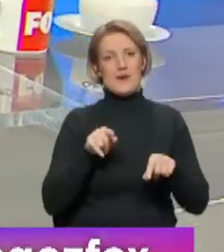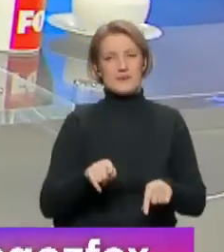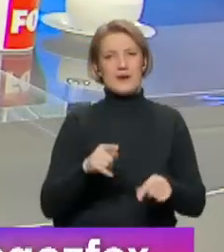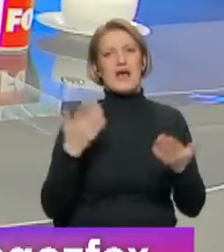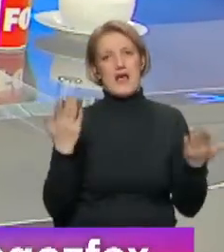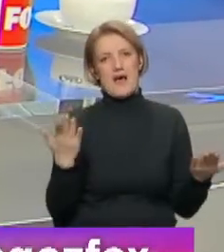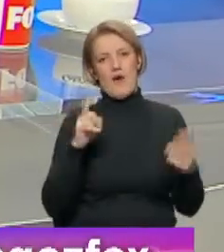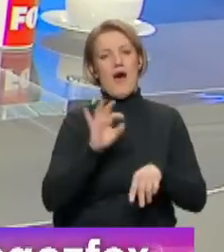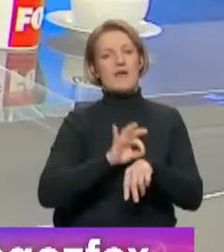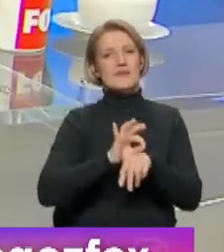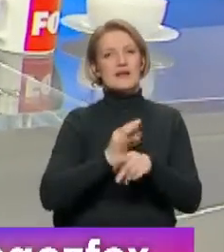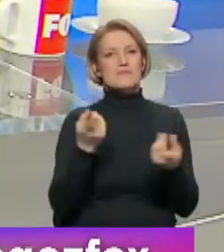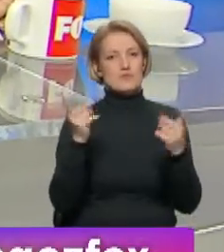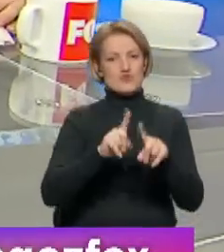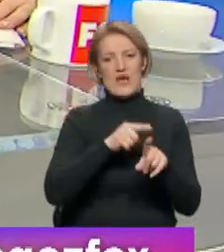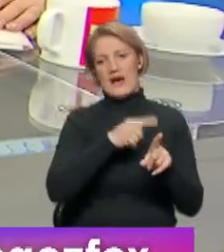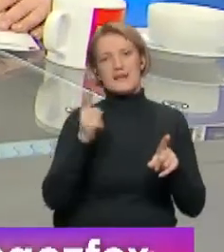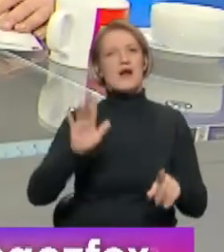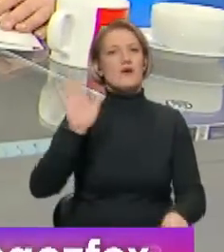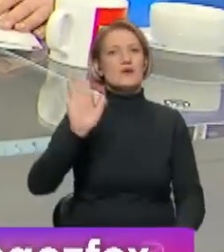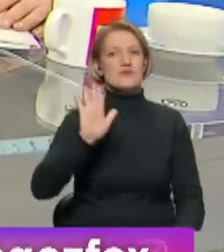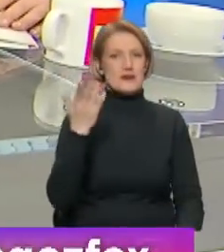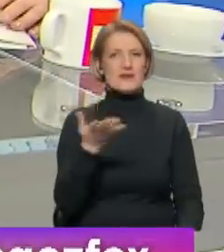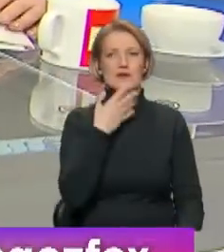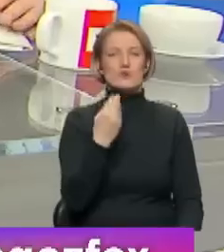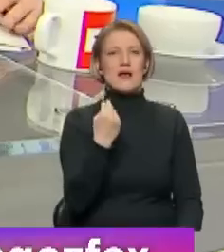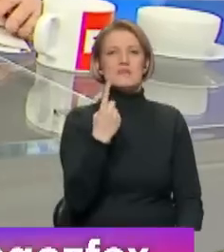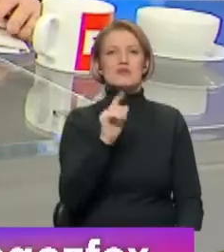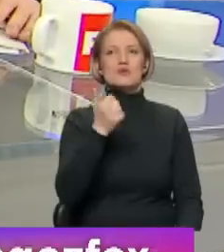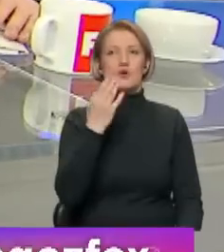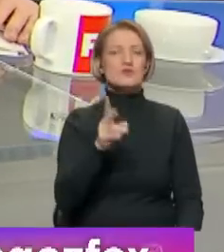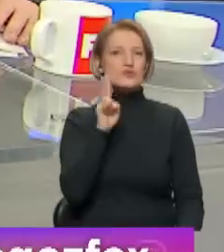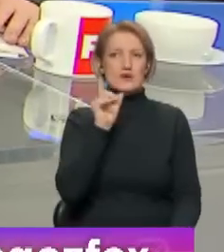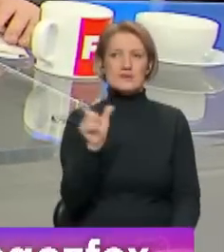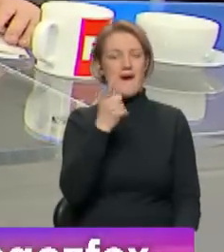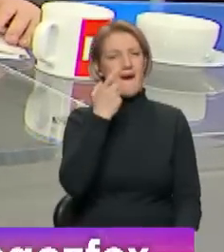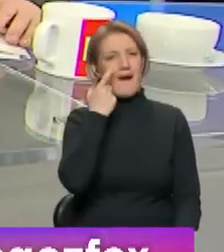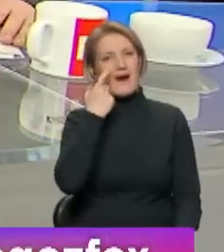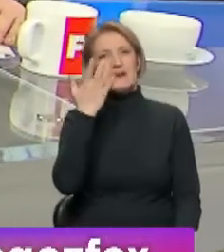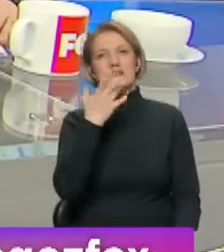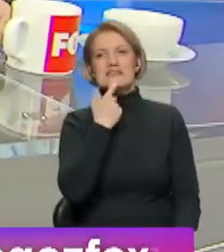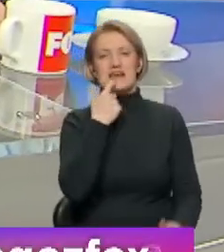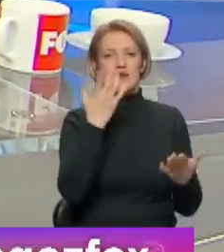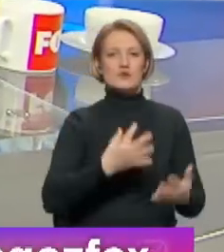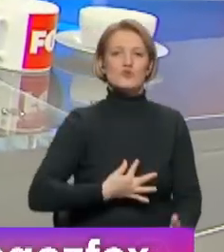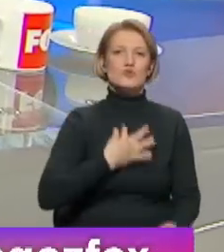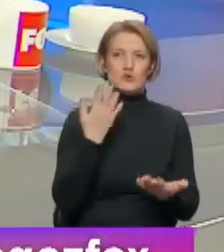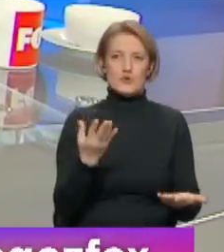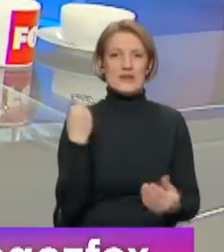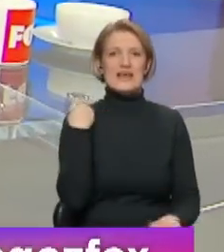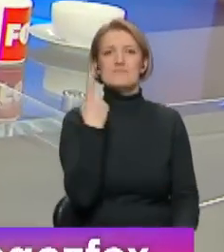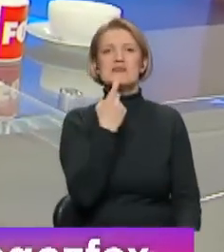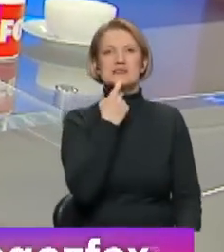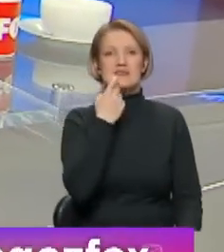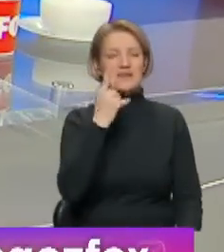O ana dek buluşunca yedek hoşça kalın güzel bir gün olsun son bir cümle bizde hayırlısı neler diyelim umuttur yeni bir